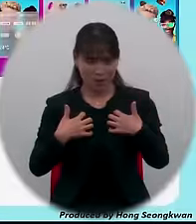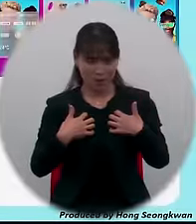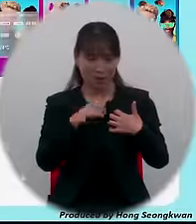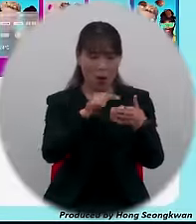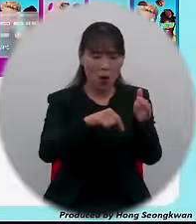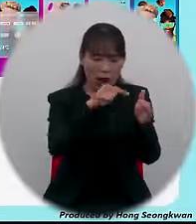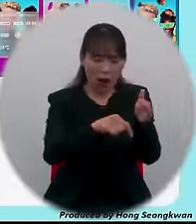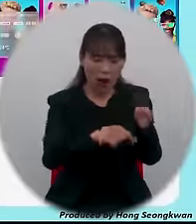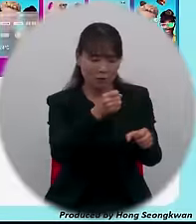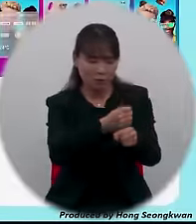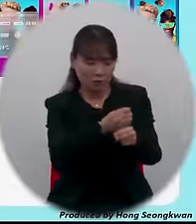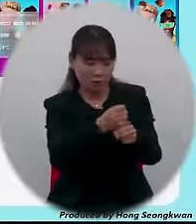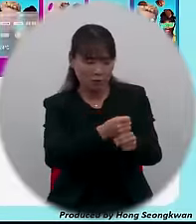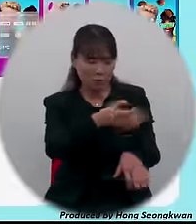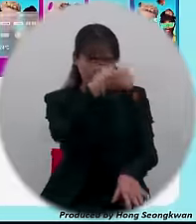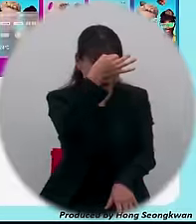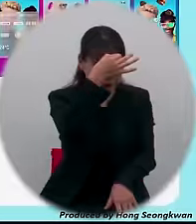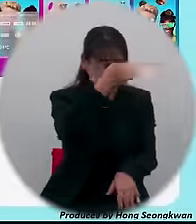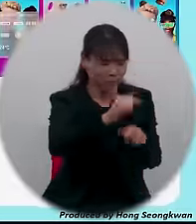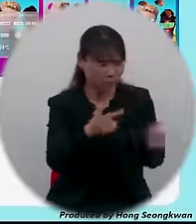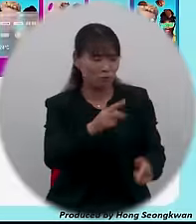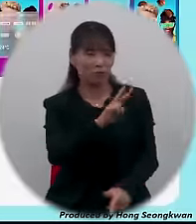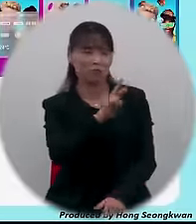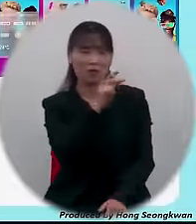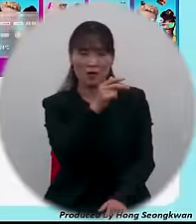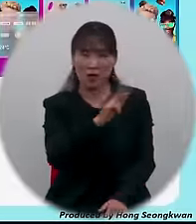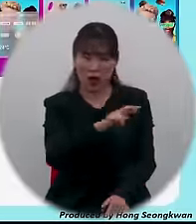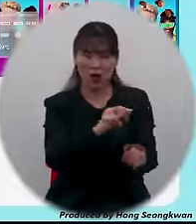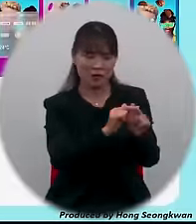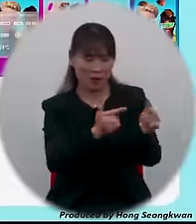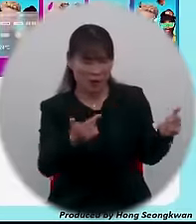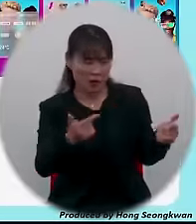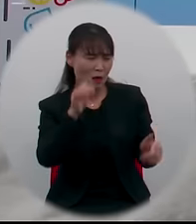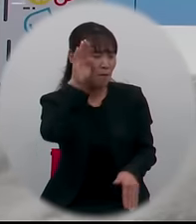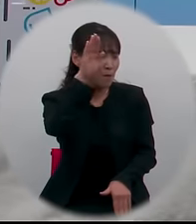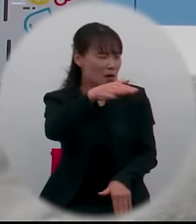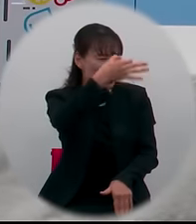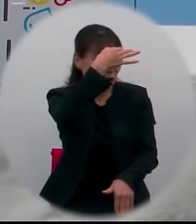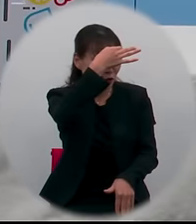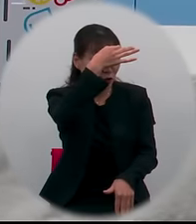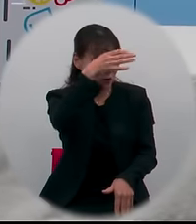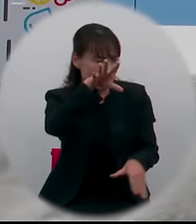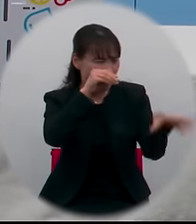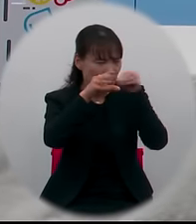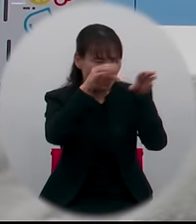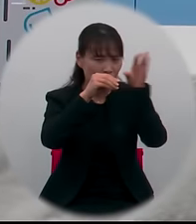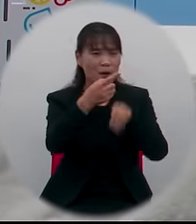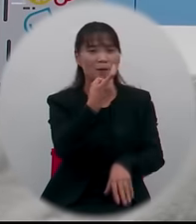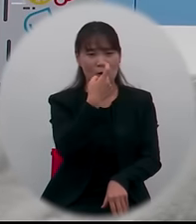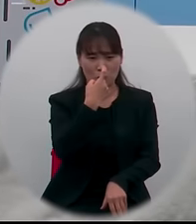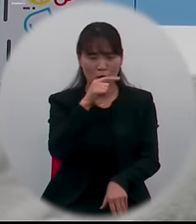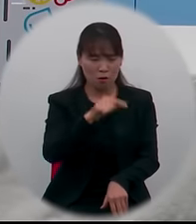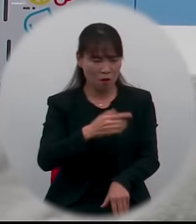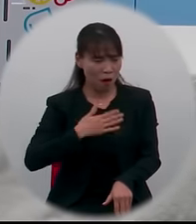형성되어 있는 인공지능의 원리 VR 뭐 이런 여러 가지 미래 핵신 기술들의 원리를 직관적으로 터득하고